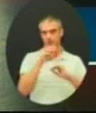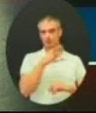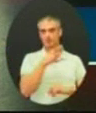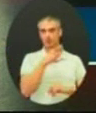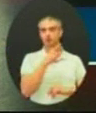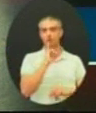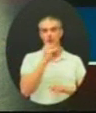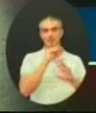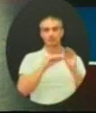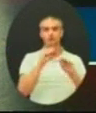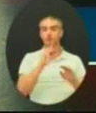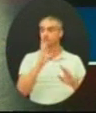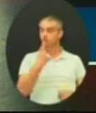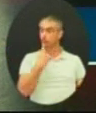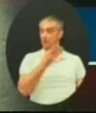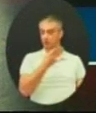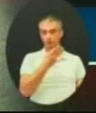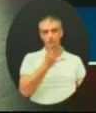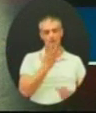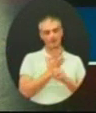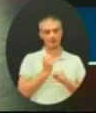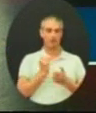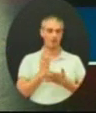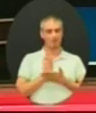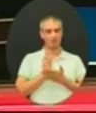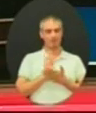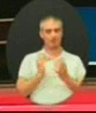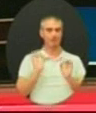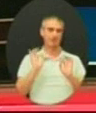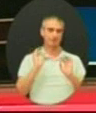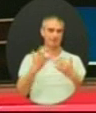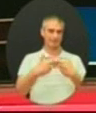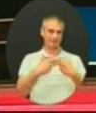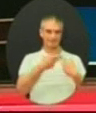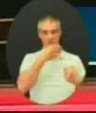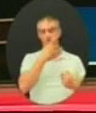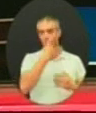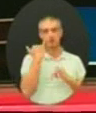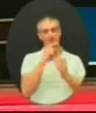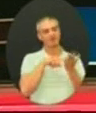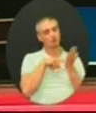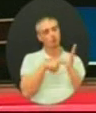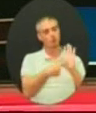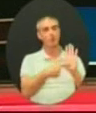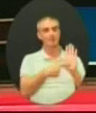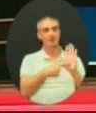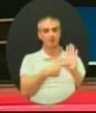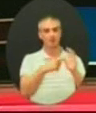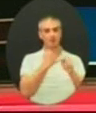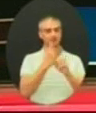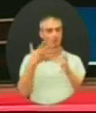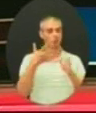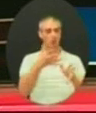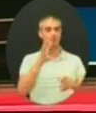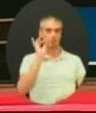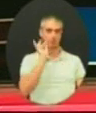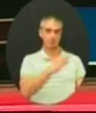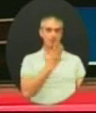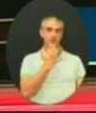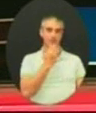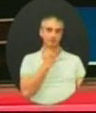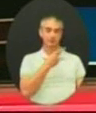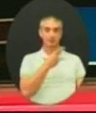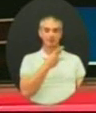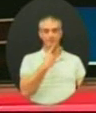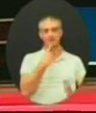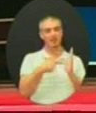הוא ישתמש, מישהו יגיד שהוא גם סידר את זה לקראת האירוע, אין לי ספק שהוא יביא את זה כדוגמה למעשי תוקפנות נגד ישראל,